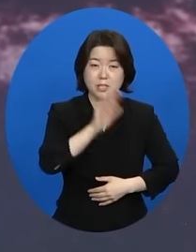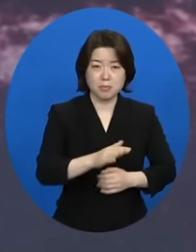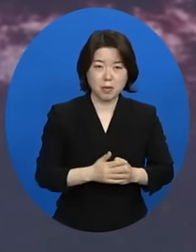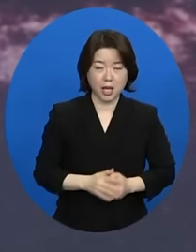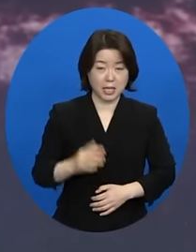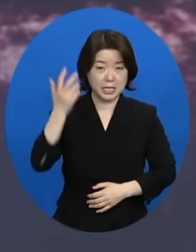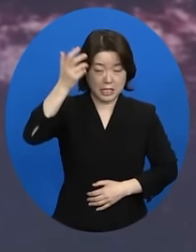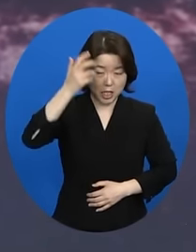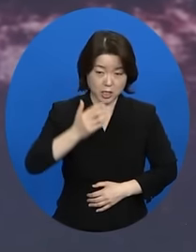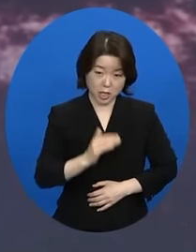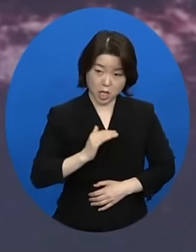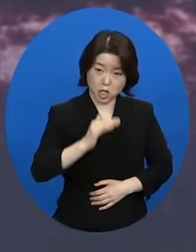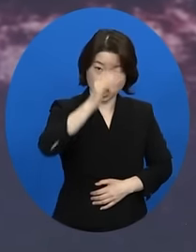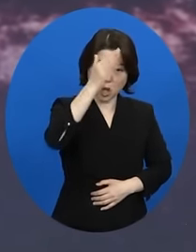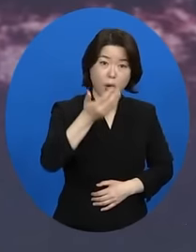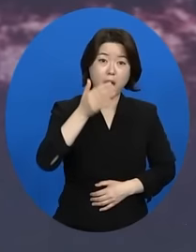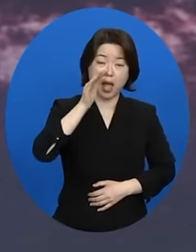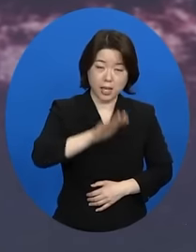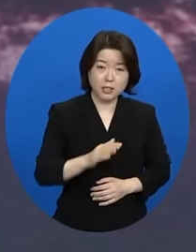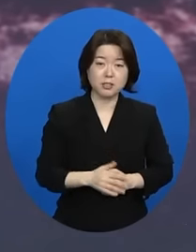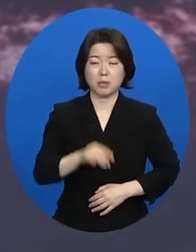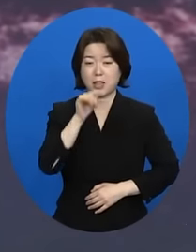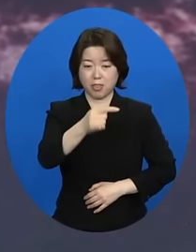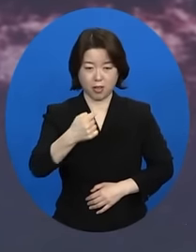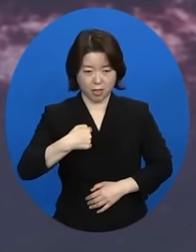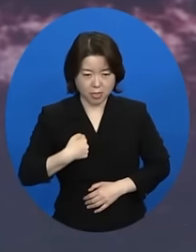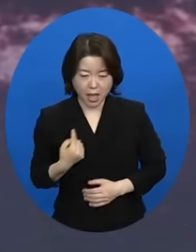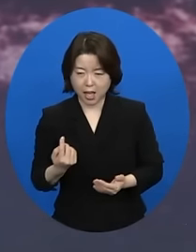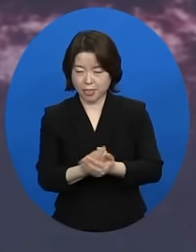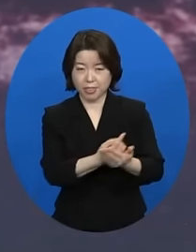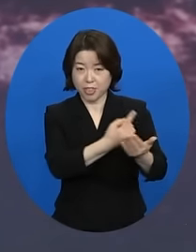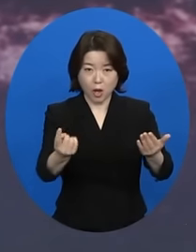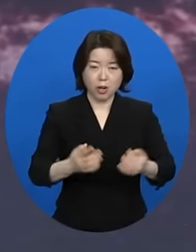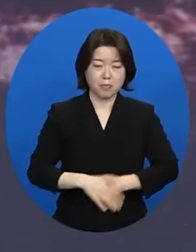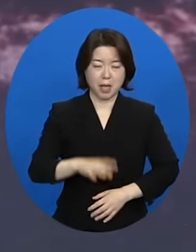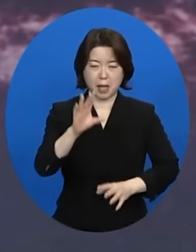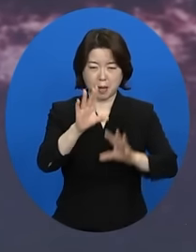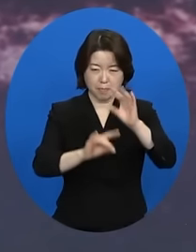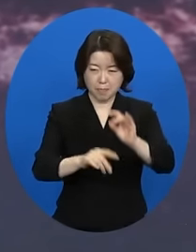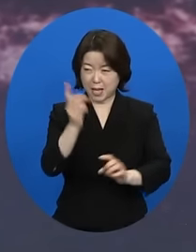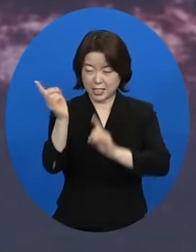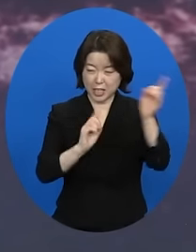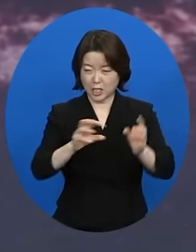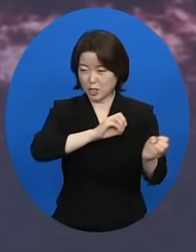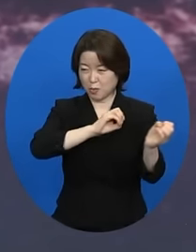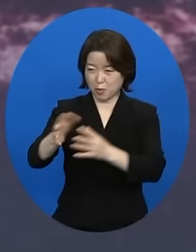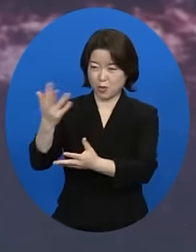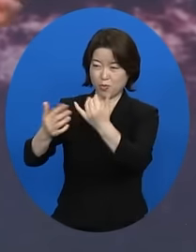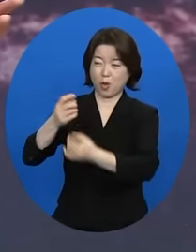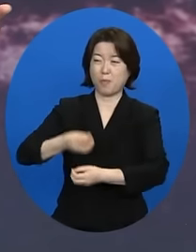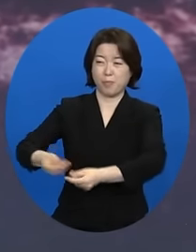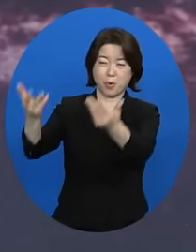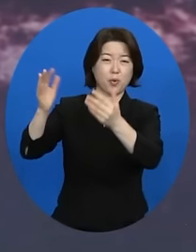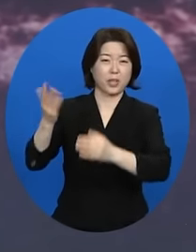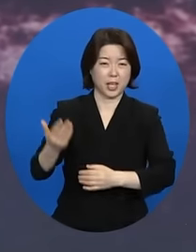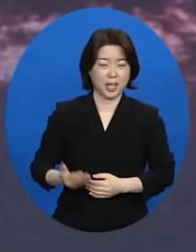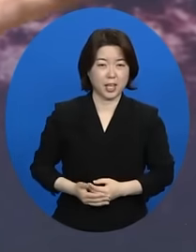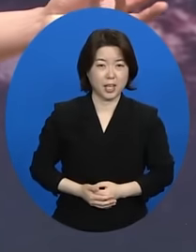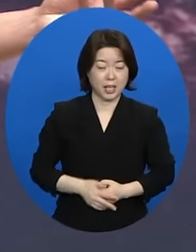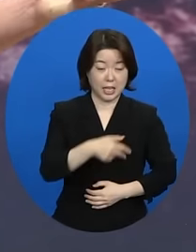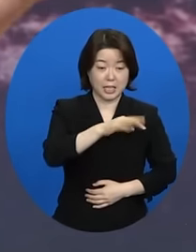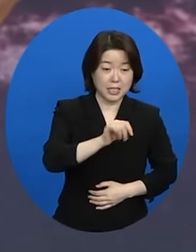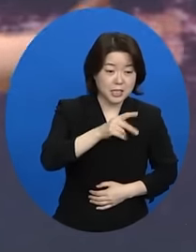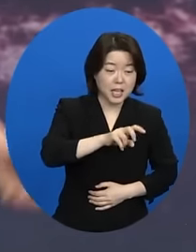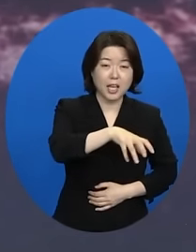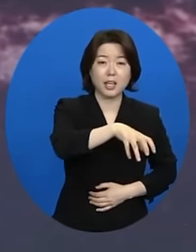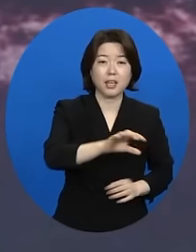영적인 진보를 이루었다 할지라도 너가 나를 떠나가면 마른 가지처럼 될 뿐이다. 세겜 사람들과 별 다를